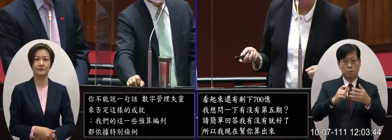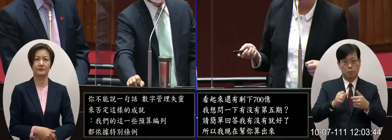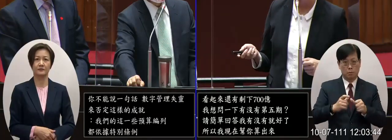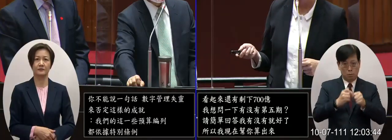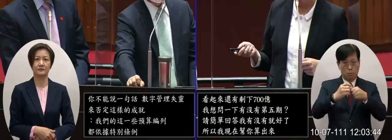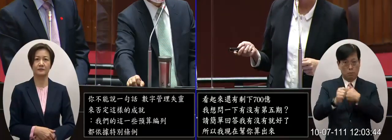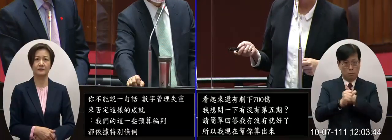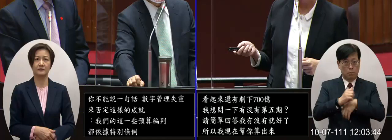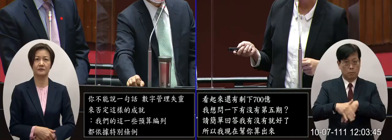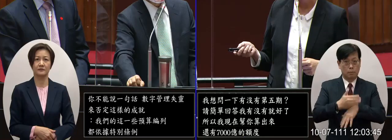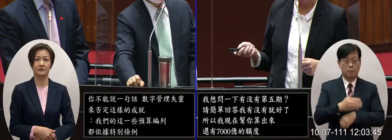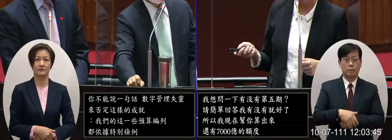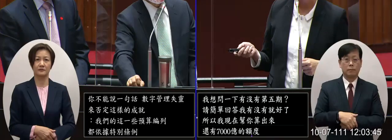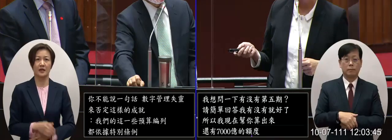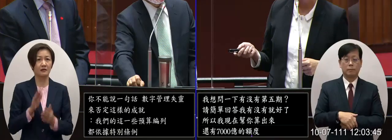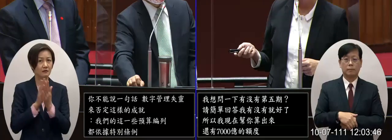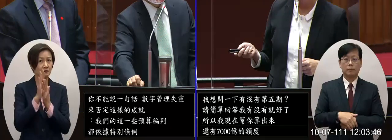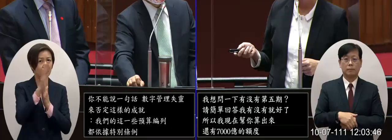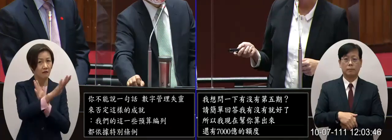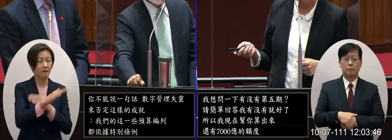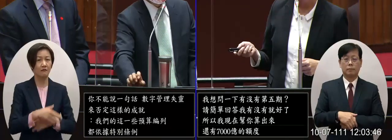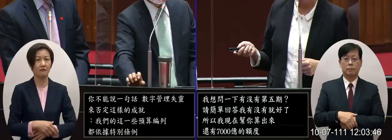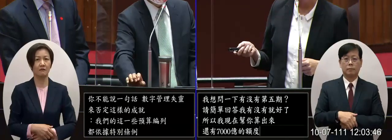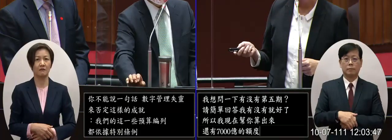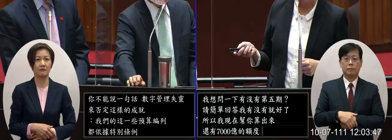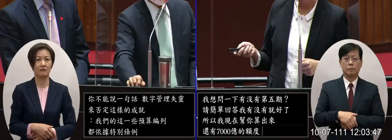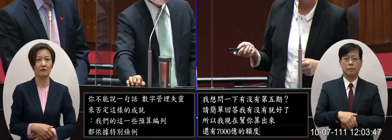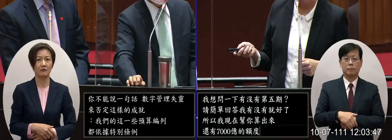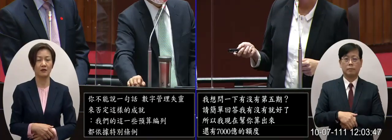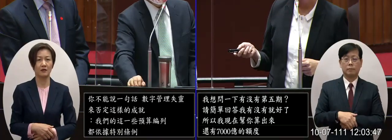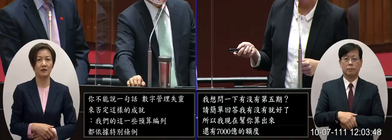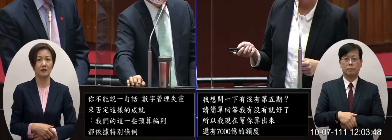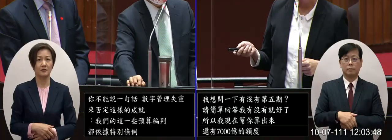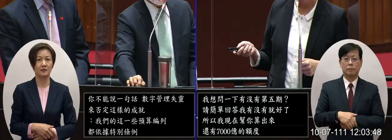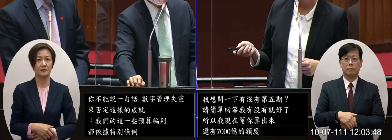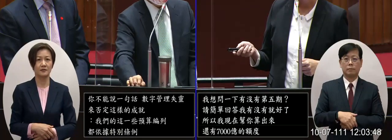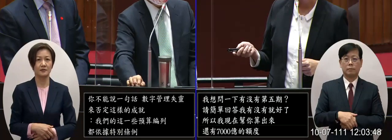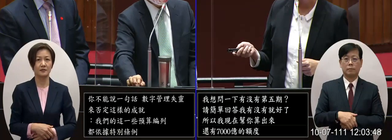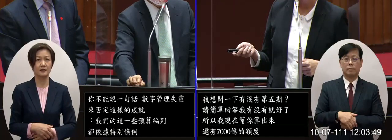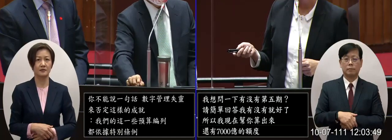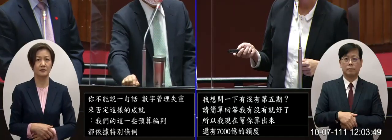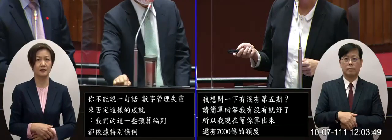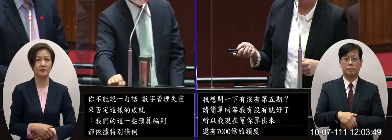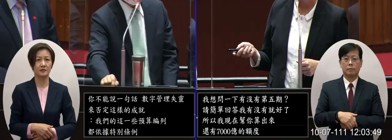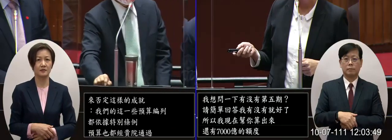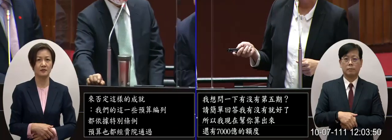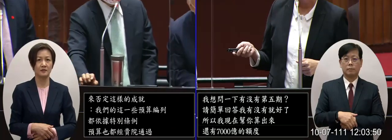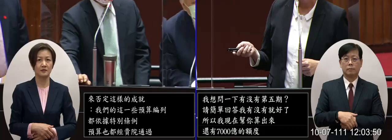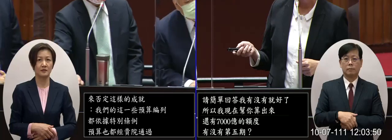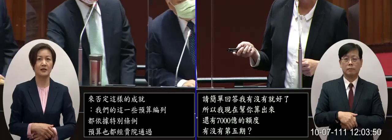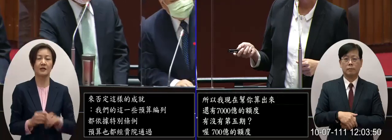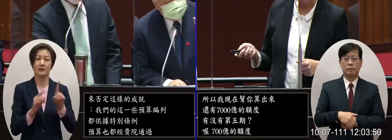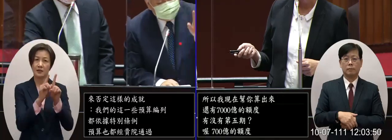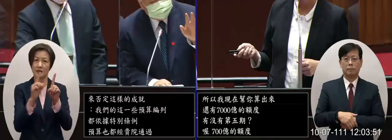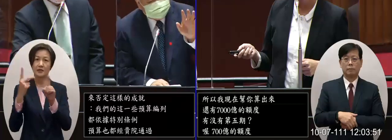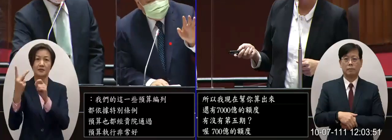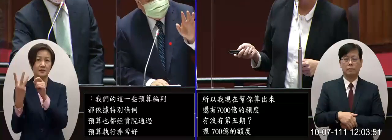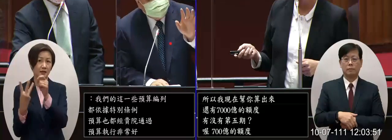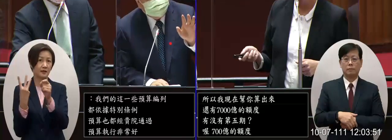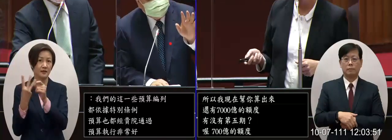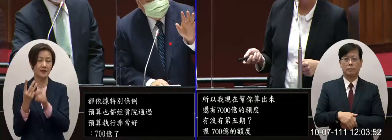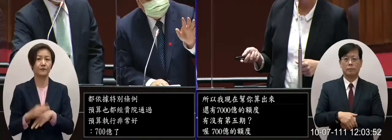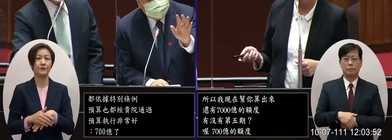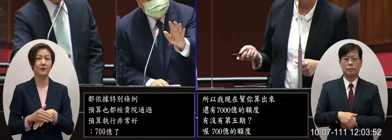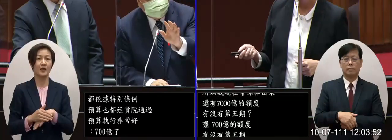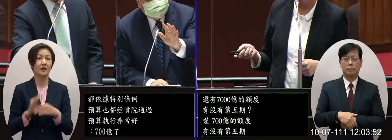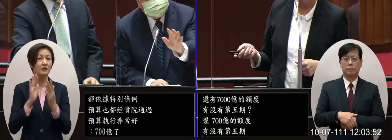没有第五期？ 那个是将来，因为将来的时候，因为我们是这个第三届是到113，那113